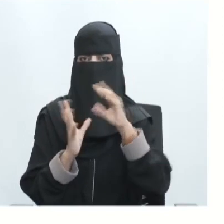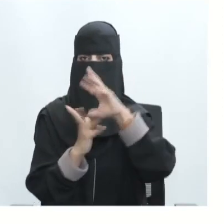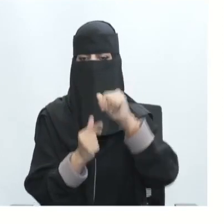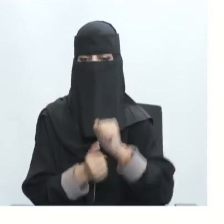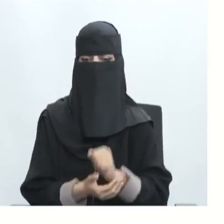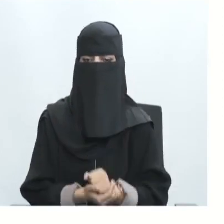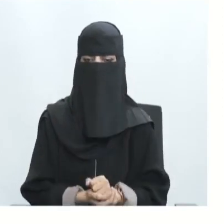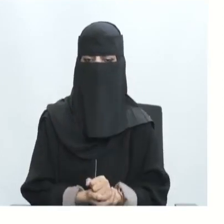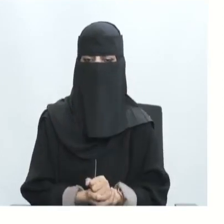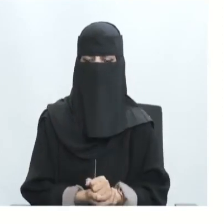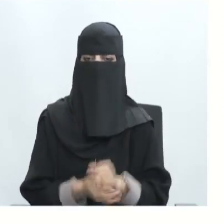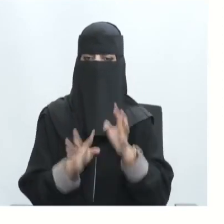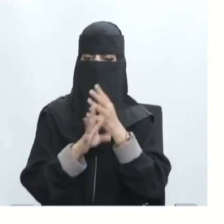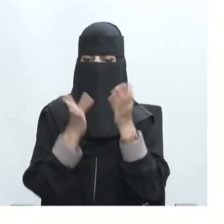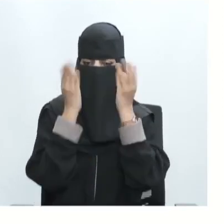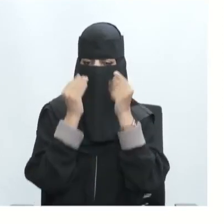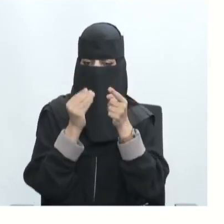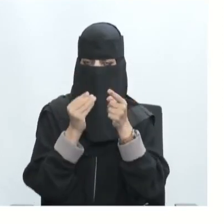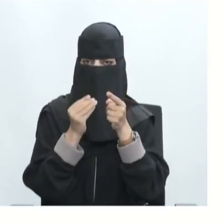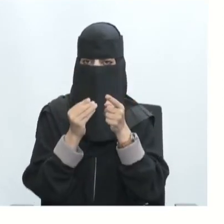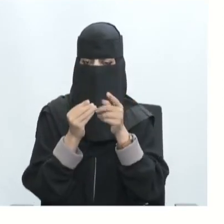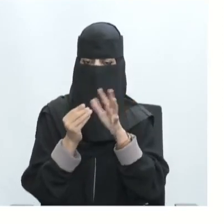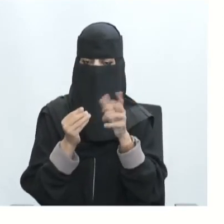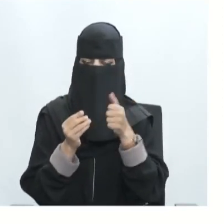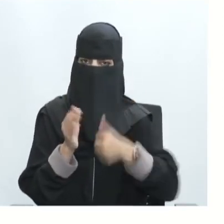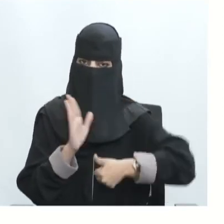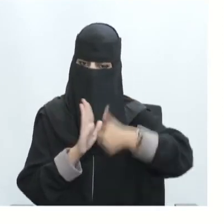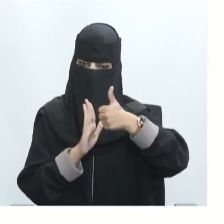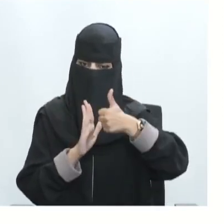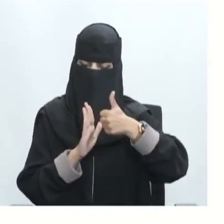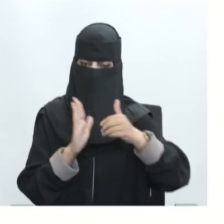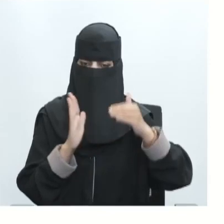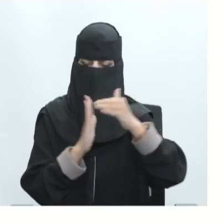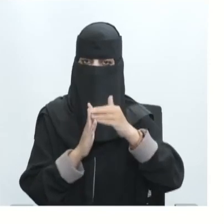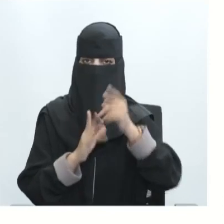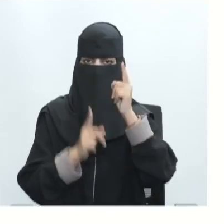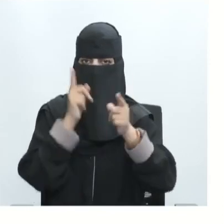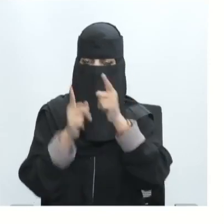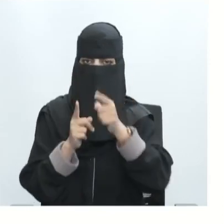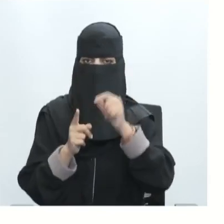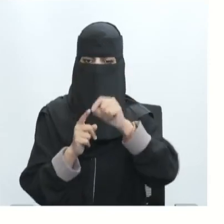العالم النموذج العلمي يمكن من التحكم في العالم